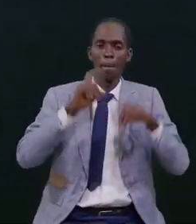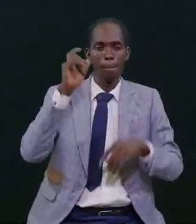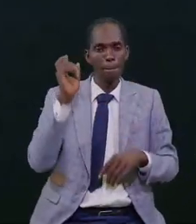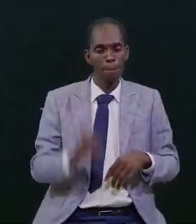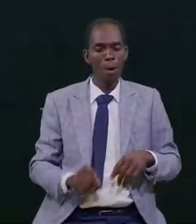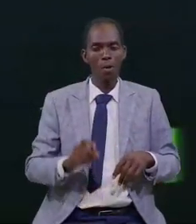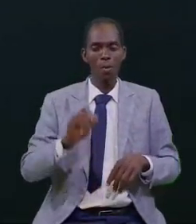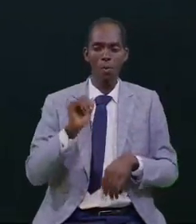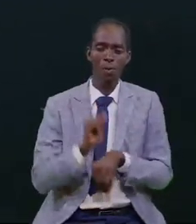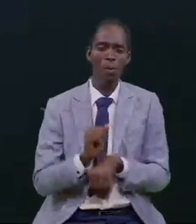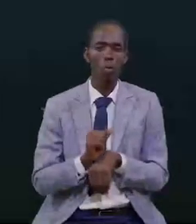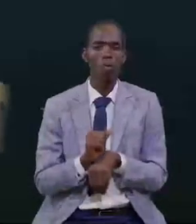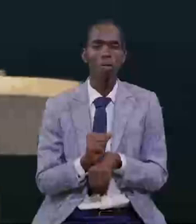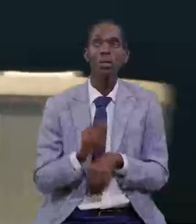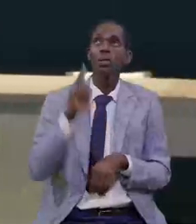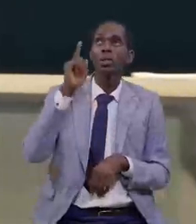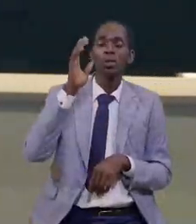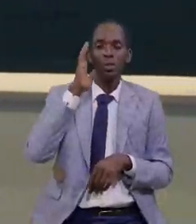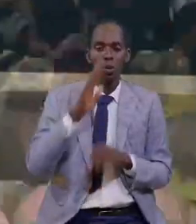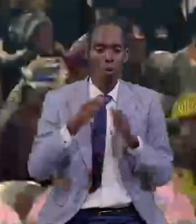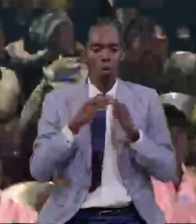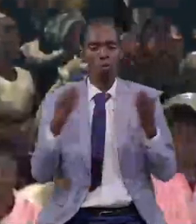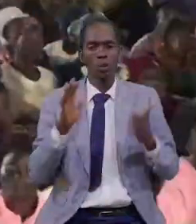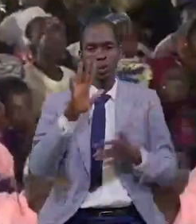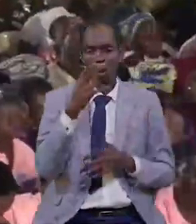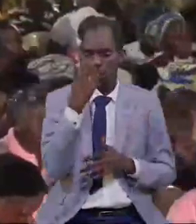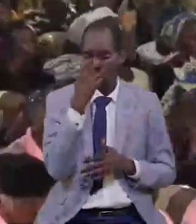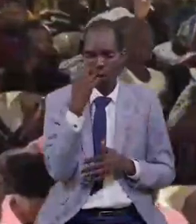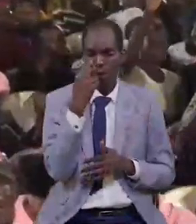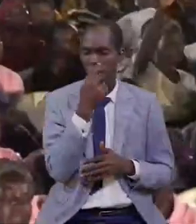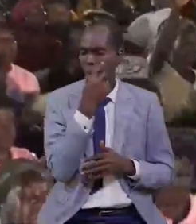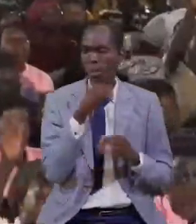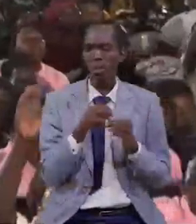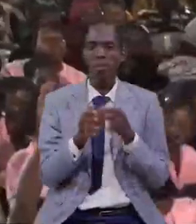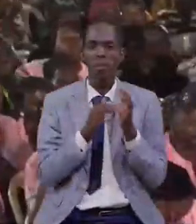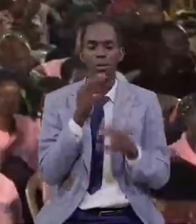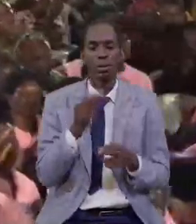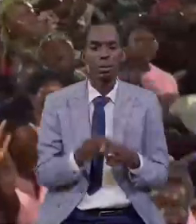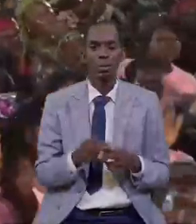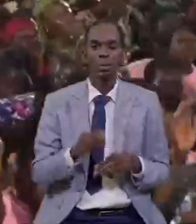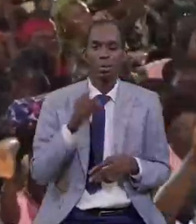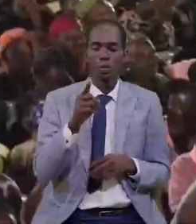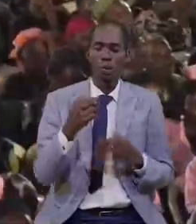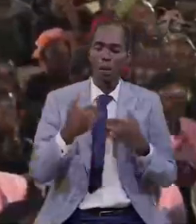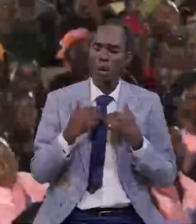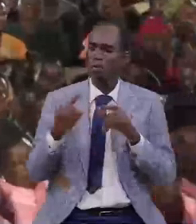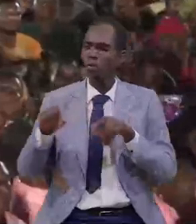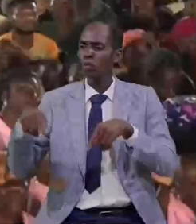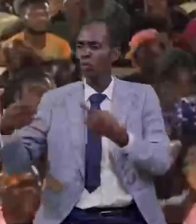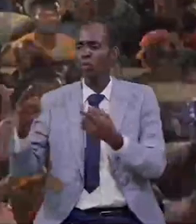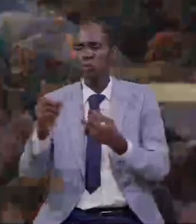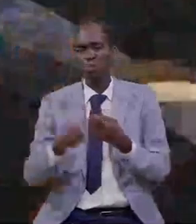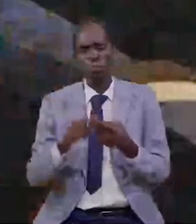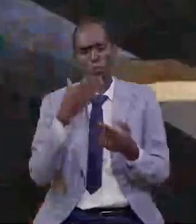face il va ouvrir tes yeux aveugles tu es allé vers des gens de bonnes